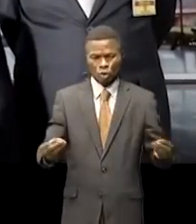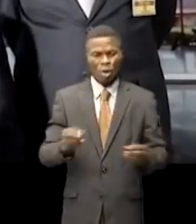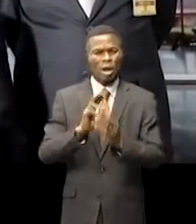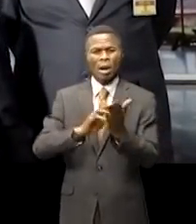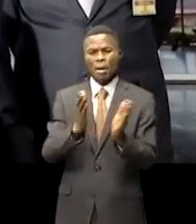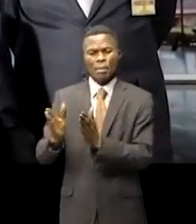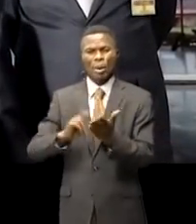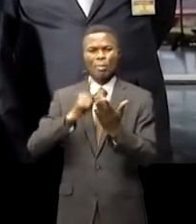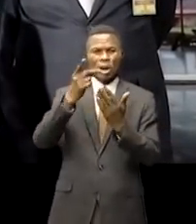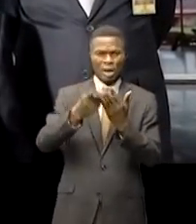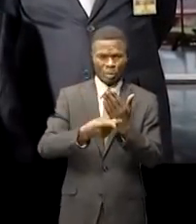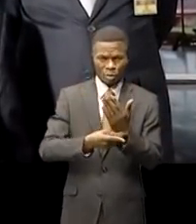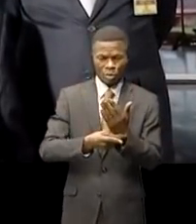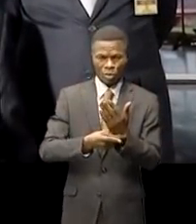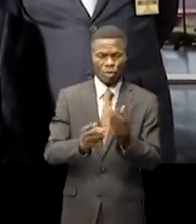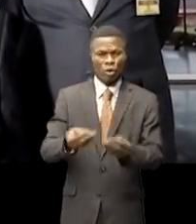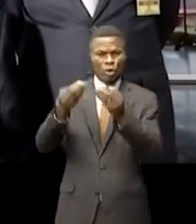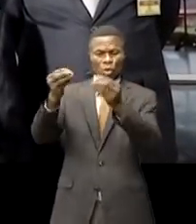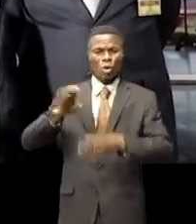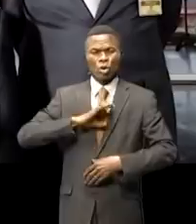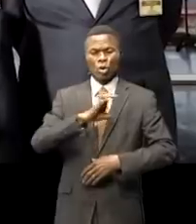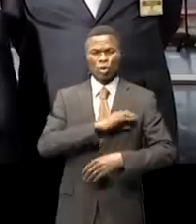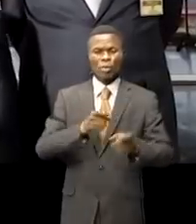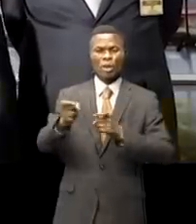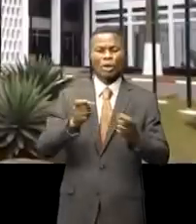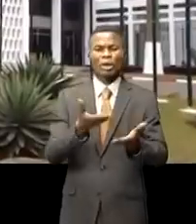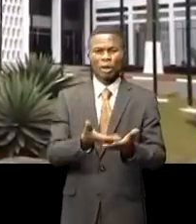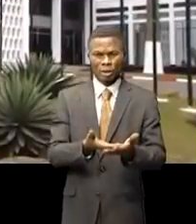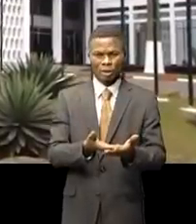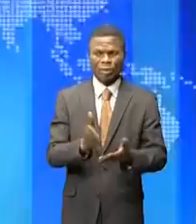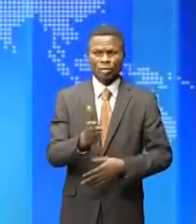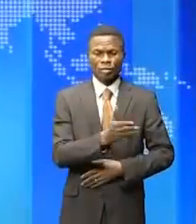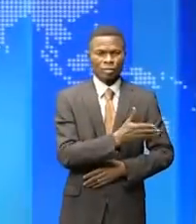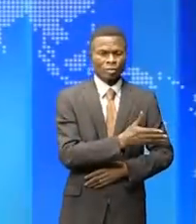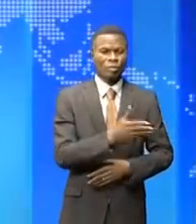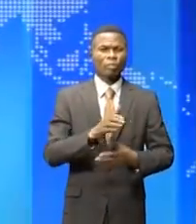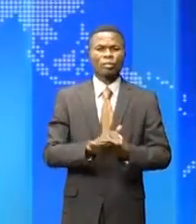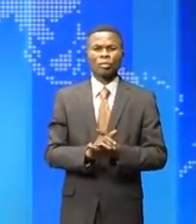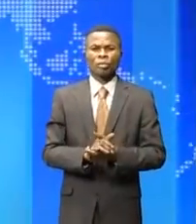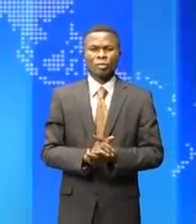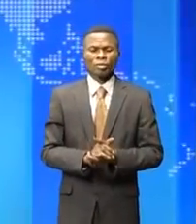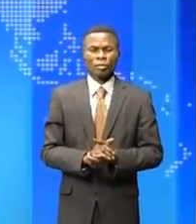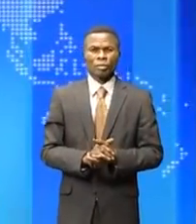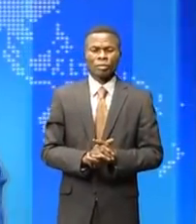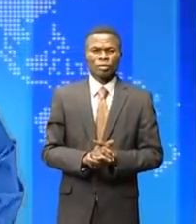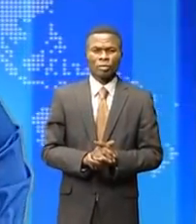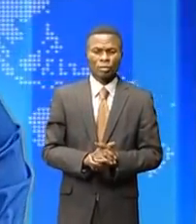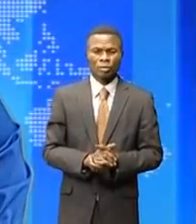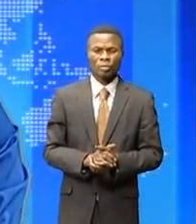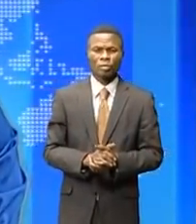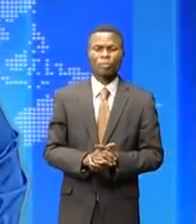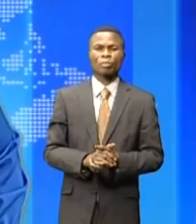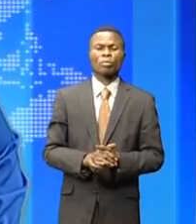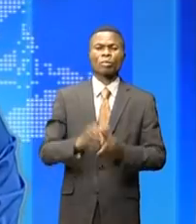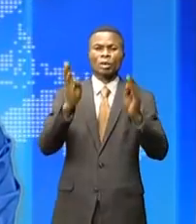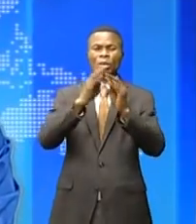pour cela soumis au comité de pilotage à la chambre basse du parlement